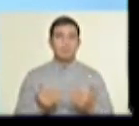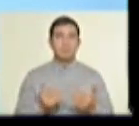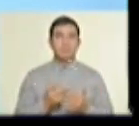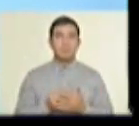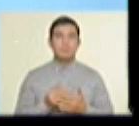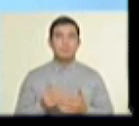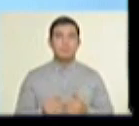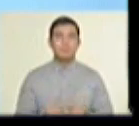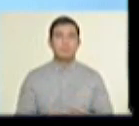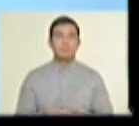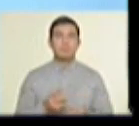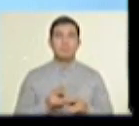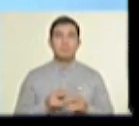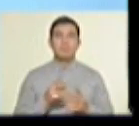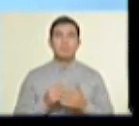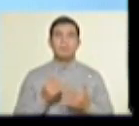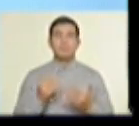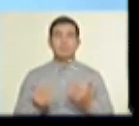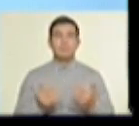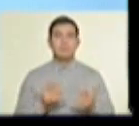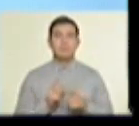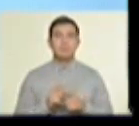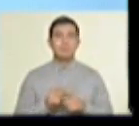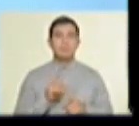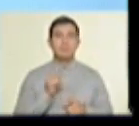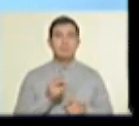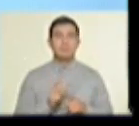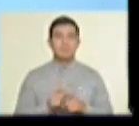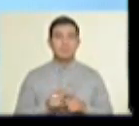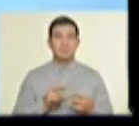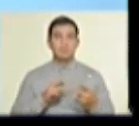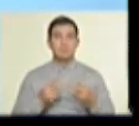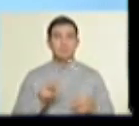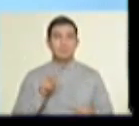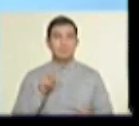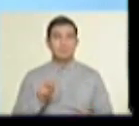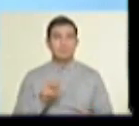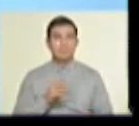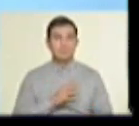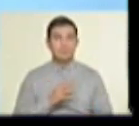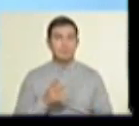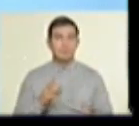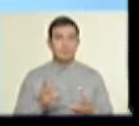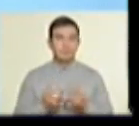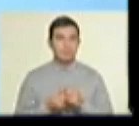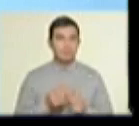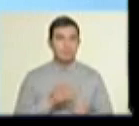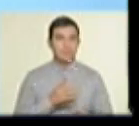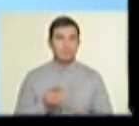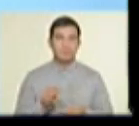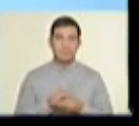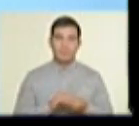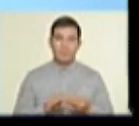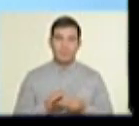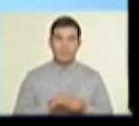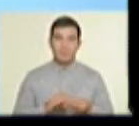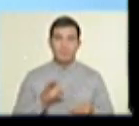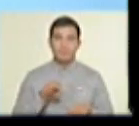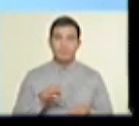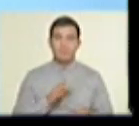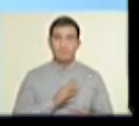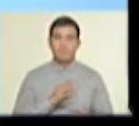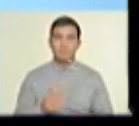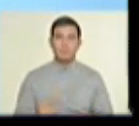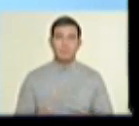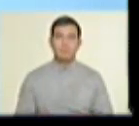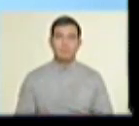aynan birinchi qismdagi q undoshini o'rniga p undoshini qo'yishimiz natijasida takroriy ot hosil